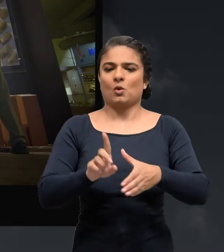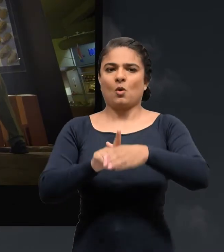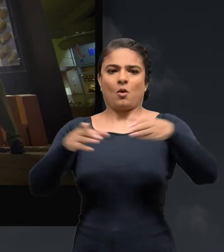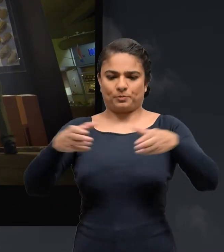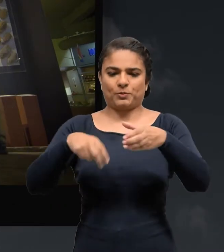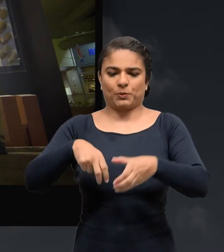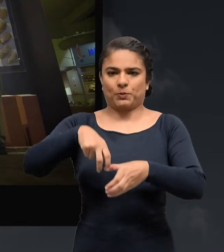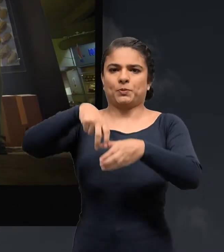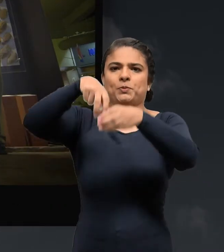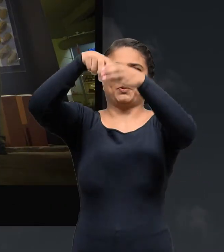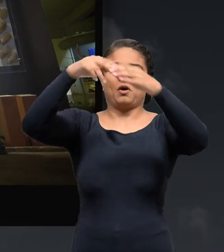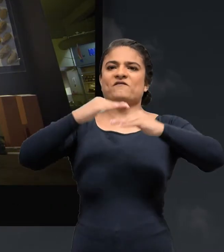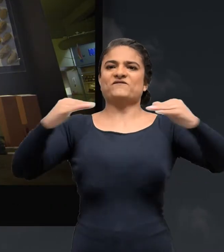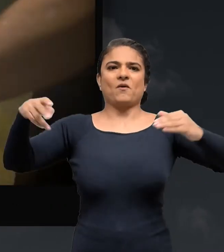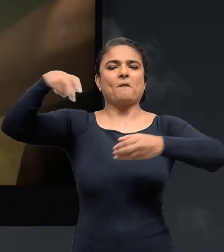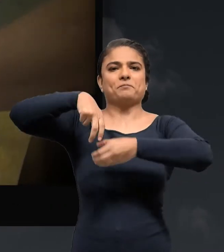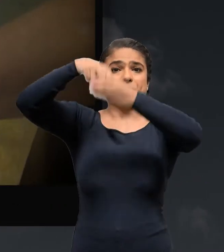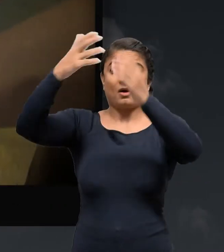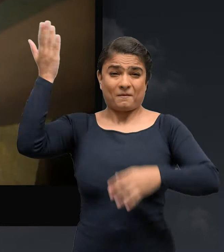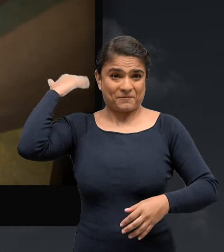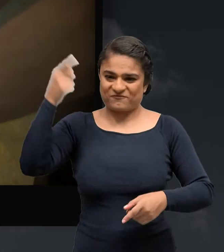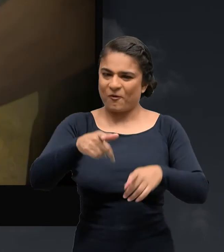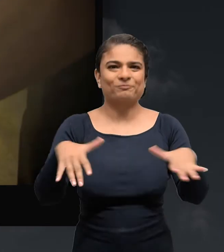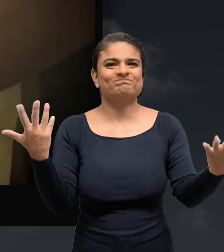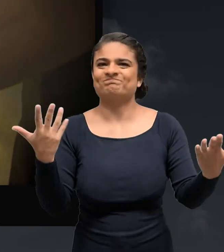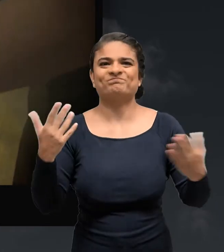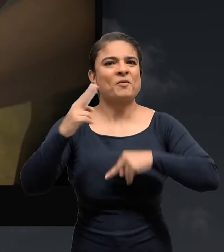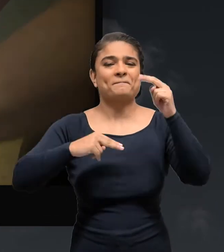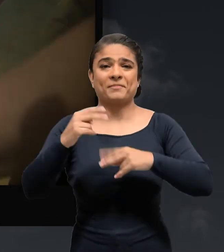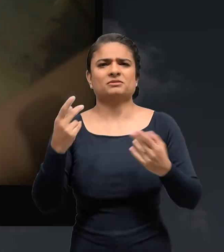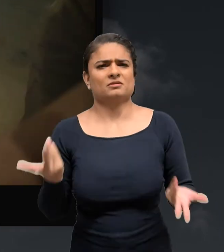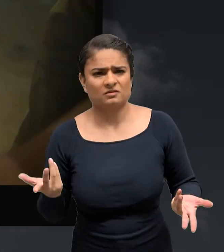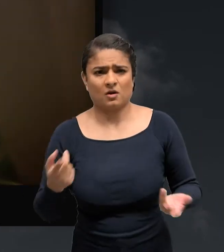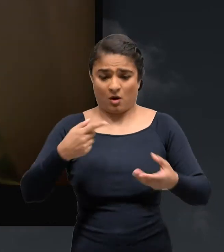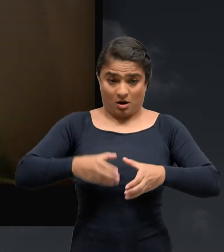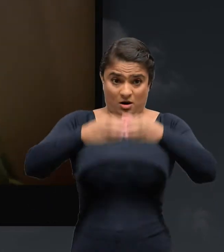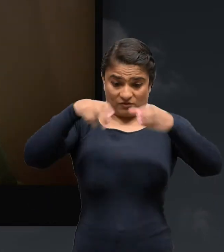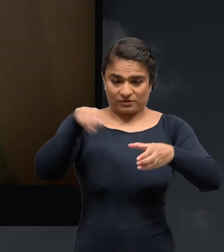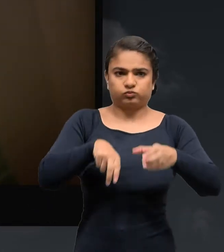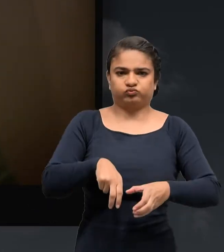tot 'n groot mate ontoeganklik en die opening van die huisbak het alles verander.